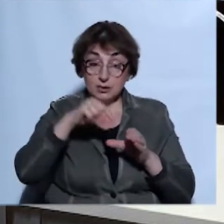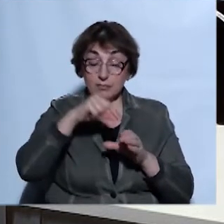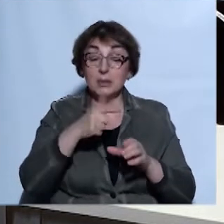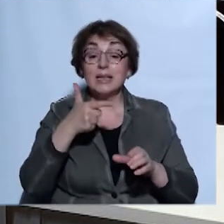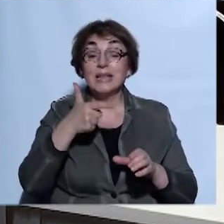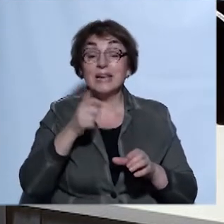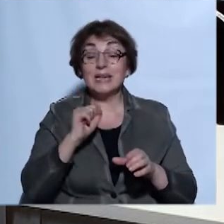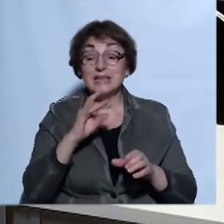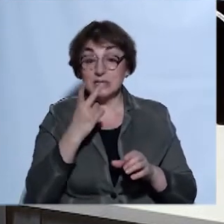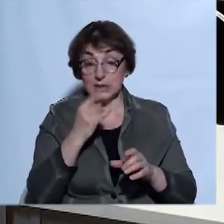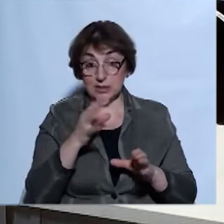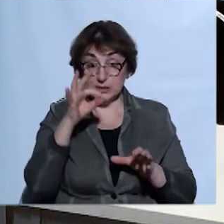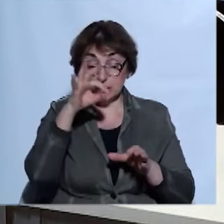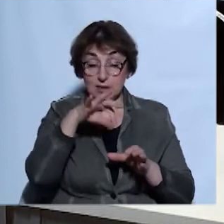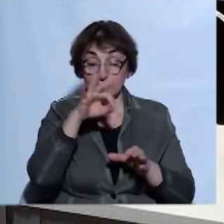გლიცერინს,